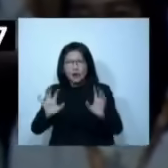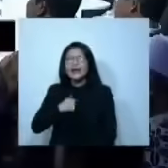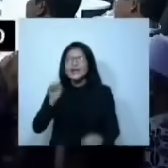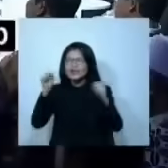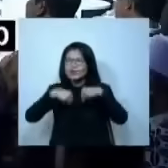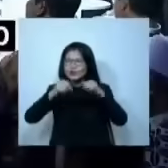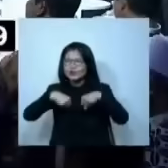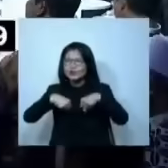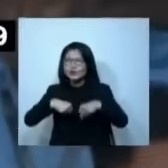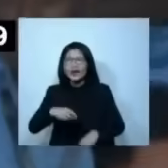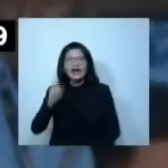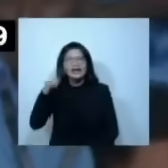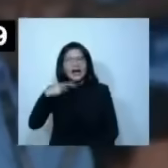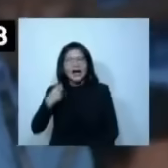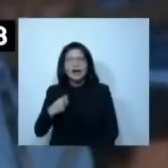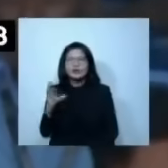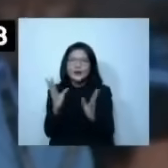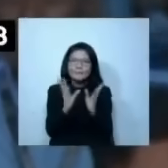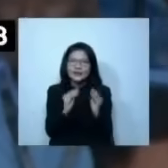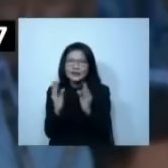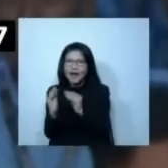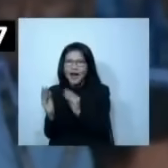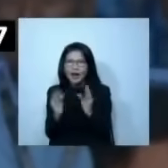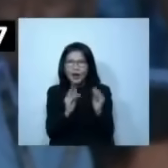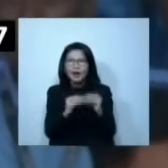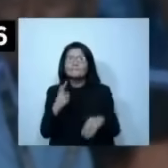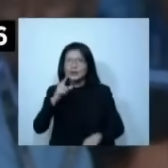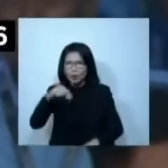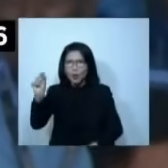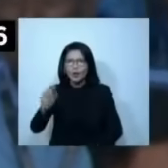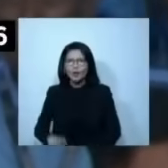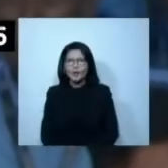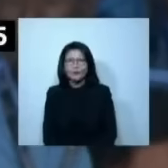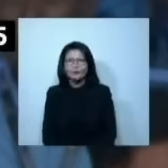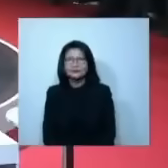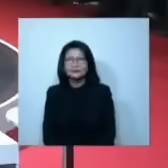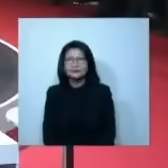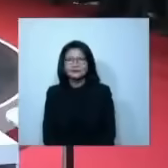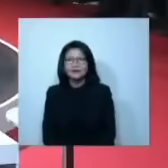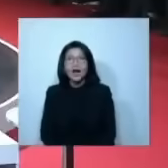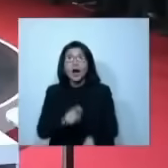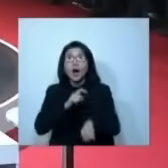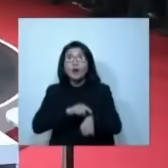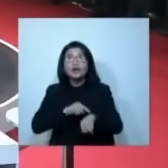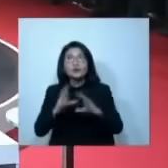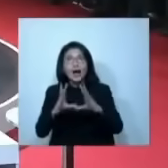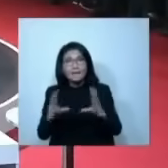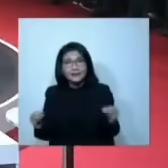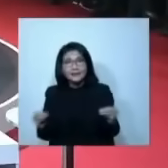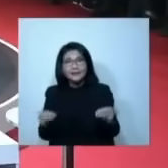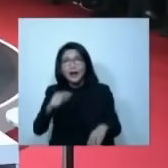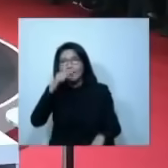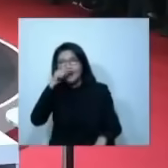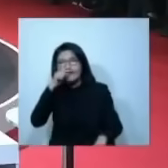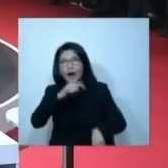muncul atau partai bubar enggak ada yang pernah meratapi beda dengan identifikasi keagamaan gitu ya Muhammadiyah NU dan lain-lain jadi maksud